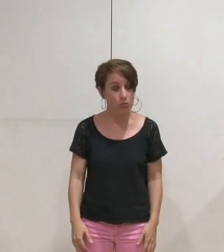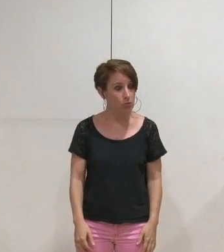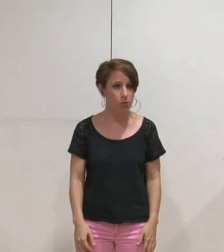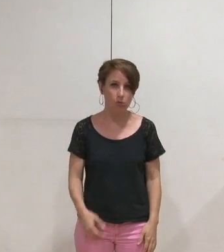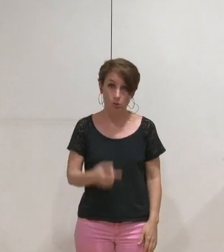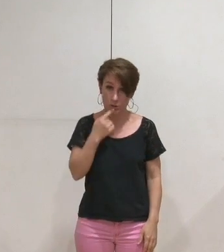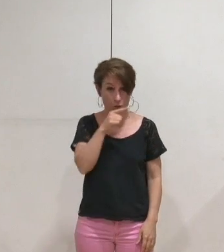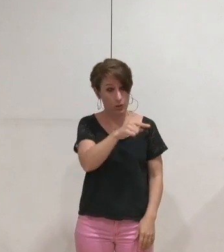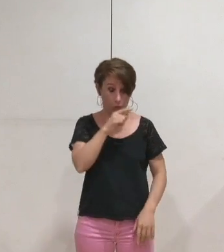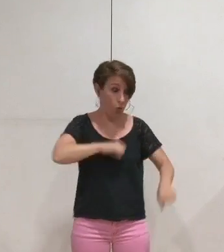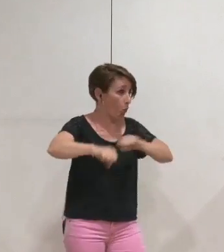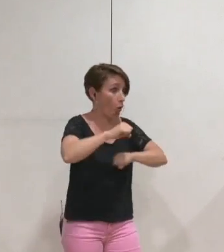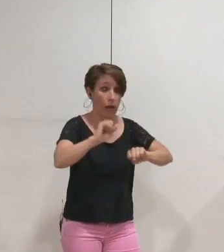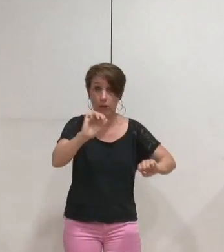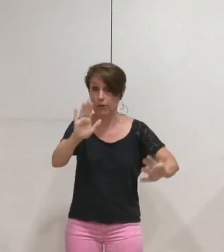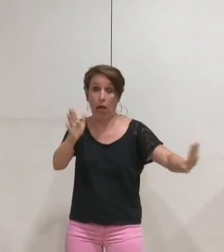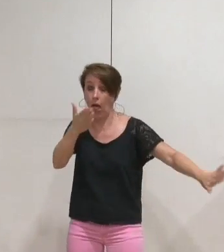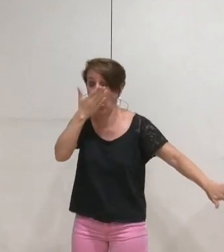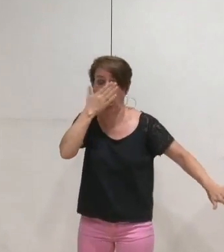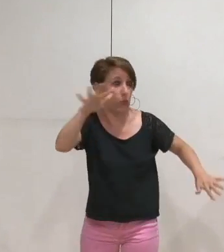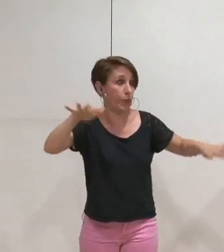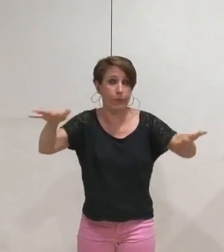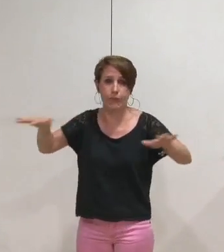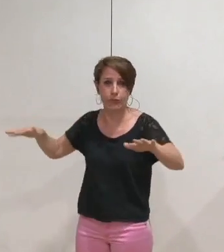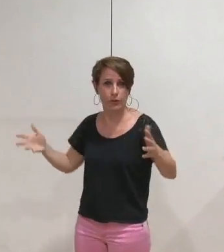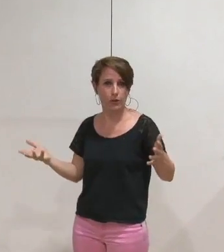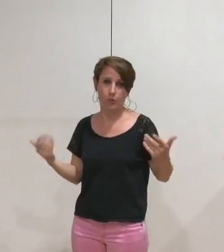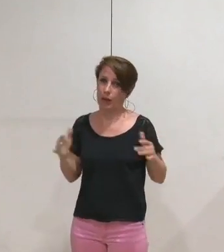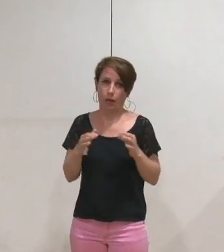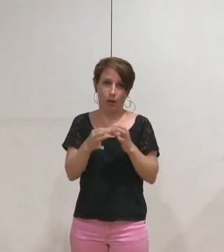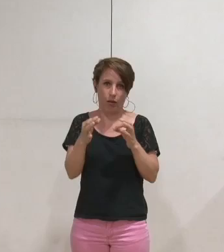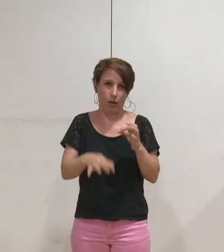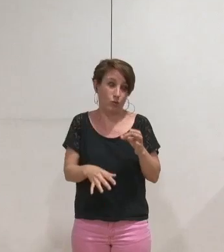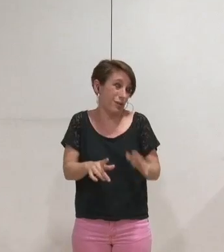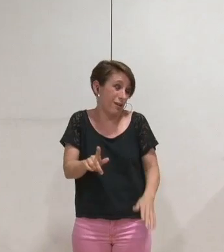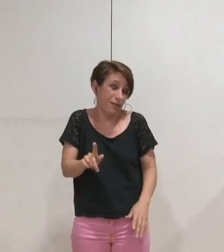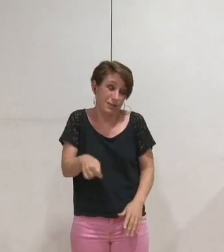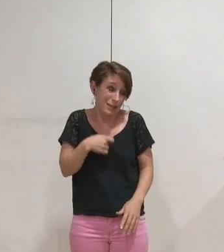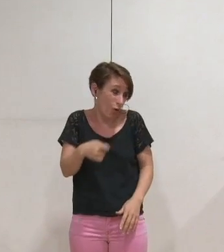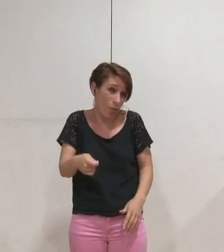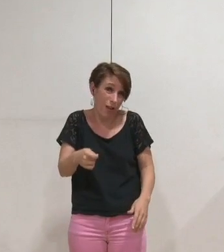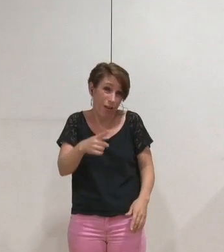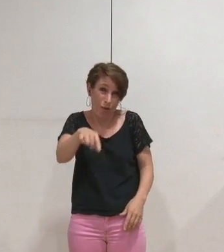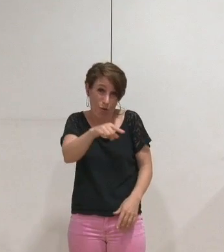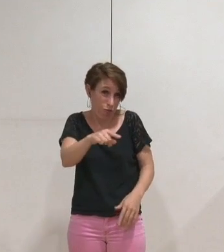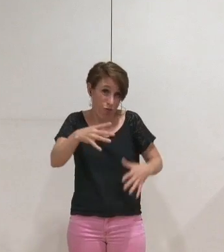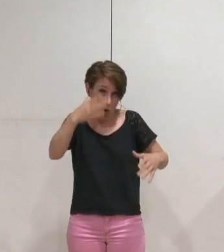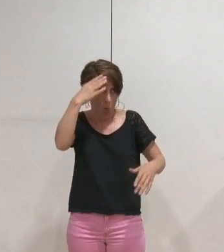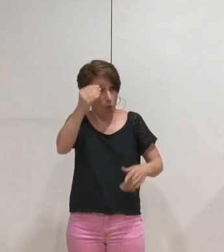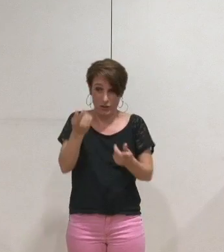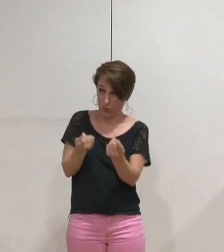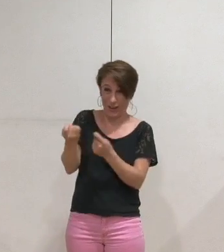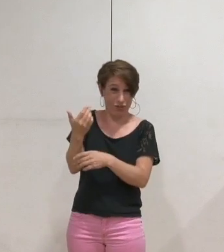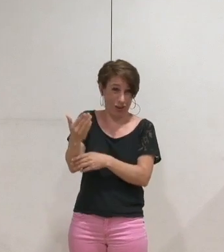fait ça dans la précipitation mais que au fond vous avez beaucoup de mal et c'est bien logique parce que c'est pas le métier d'une collectivité de gérer un équipement